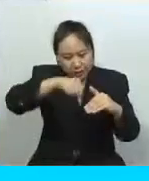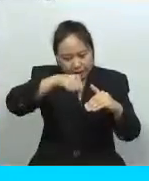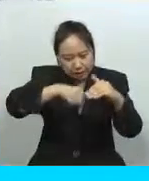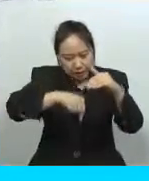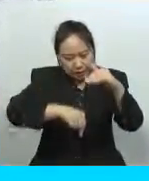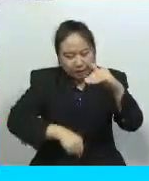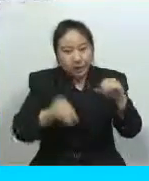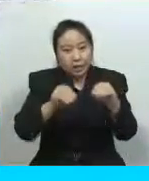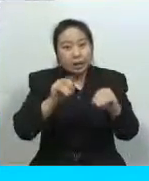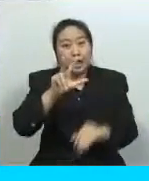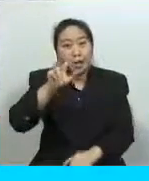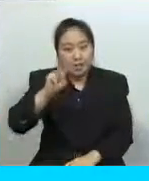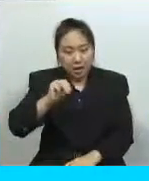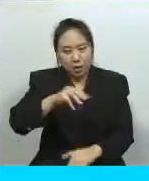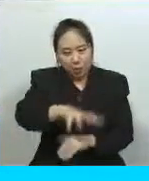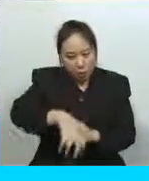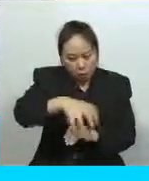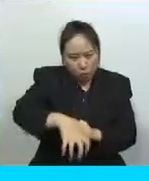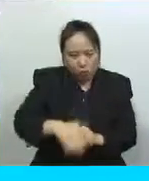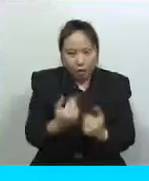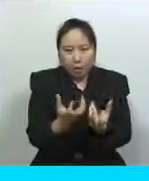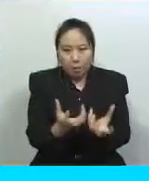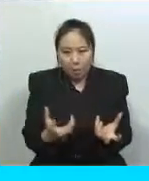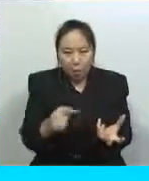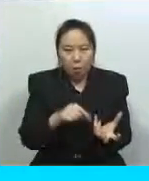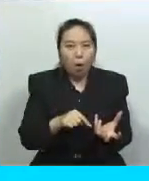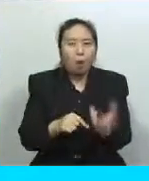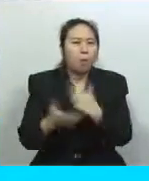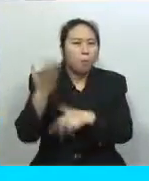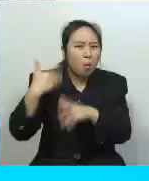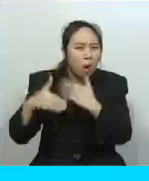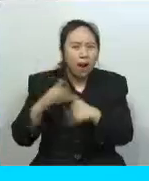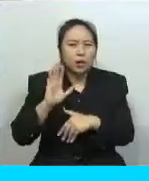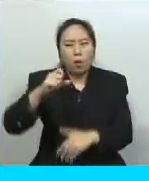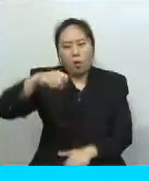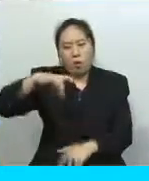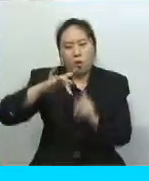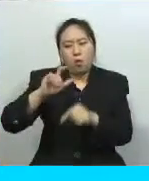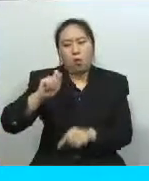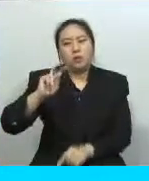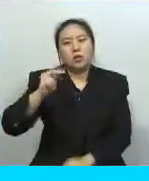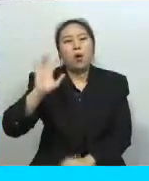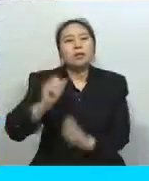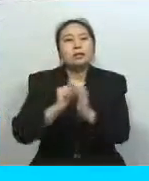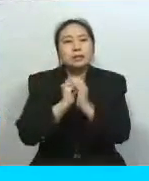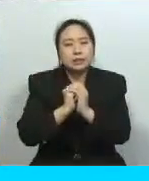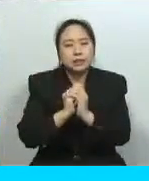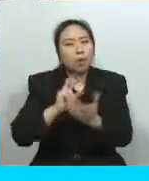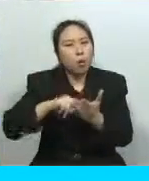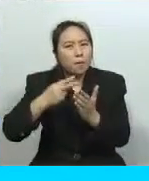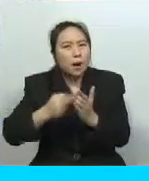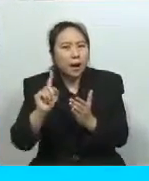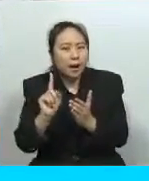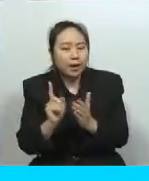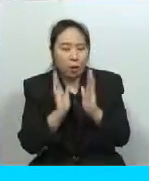เกือบ3เมตรเนี่ยตอนนี้ก็คือคนพบเครื่องถ้วยราชวงศ์ซ่งหรือราชวงศ์ซองซึ่งหมายความว่าการตั้งฐานคน